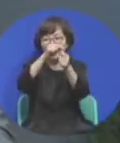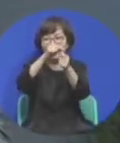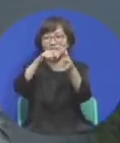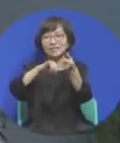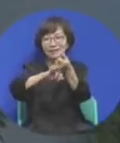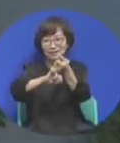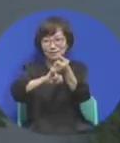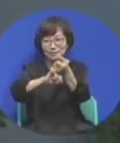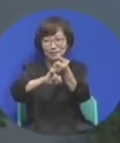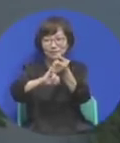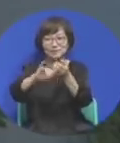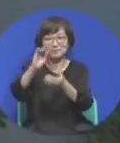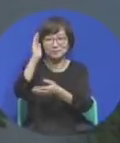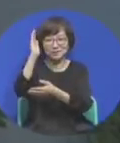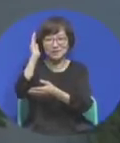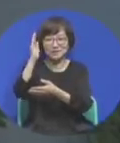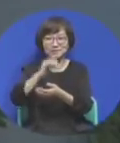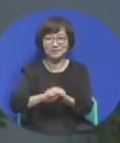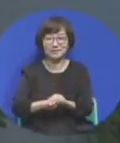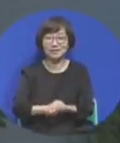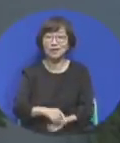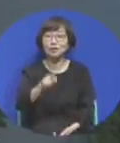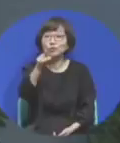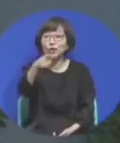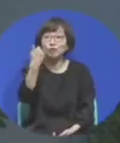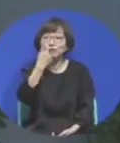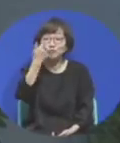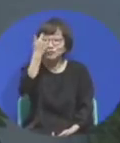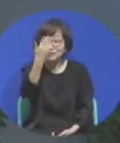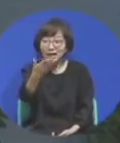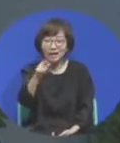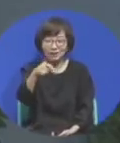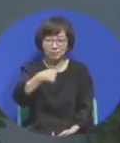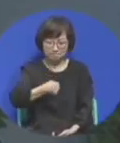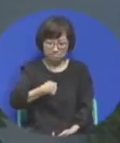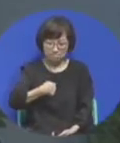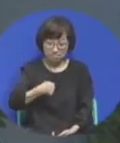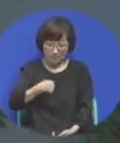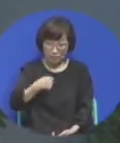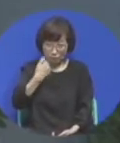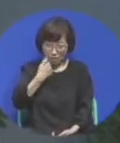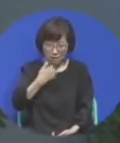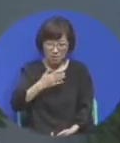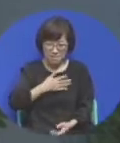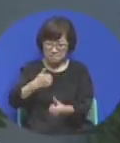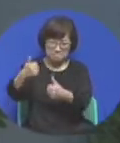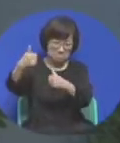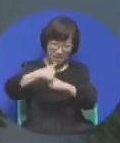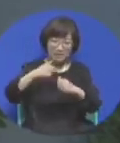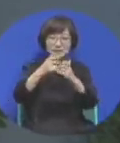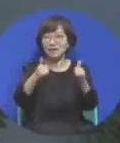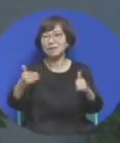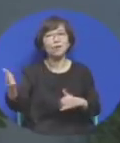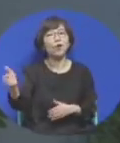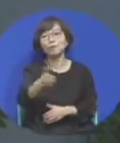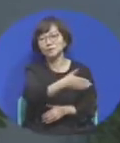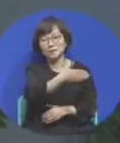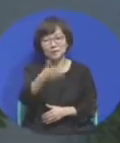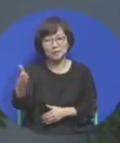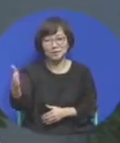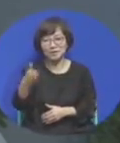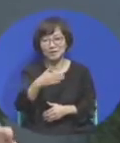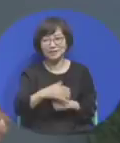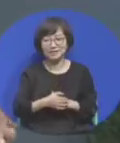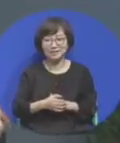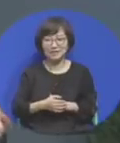world evangelization. 너를 알아라는 겁니다. That's why he's saying, know who you are. 너로 능히 당할 자 없을 것이다. For there is no one who will overcome